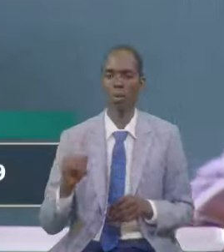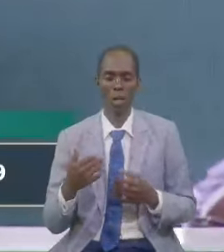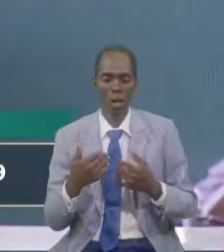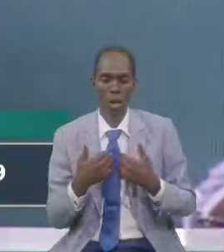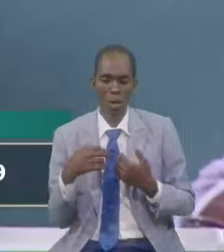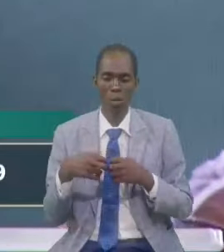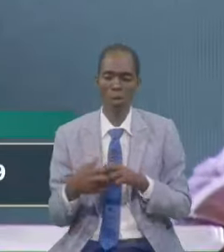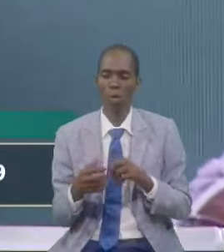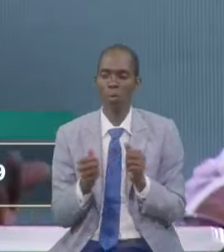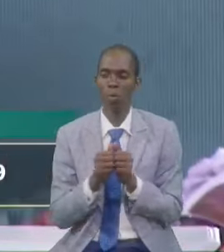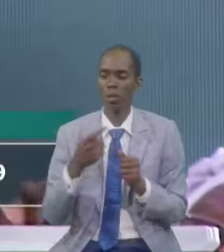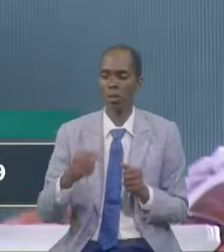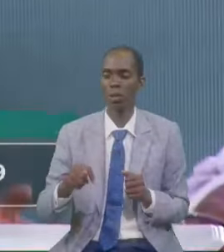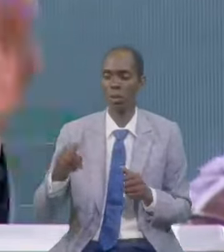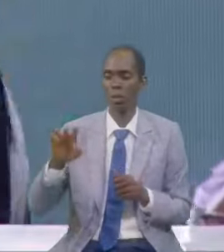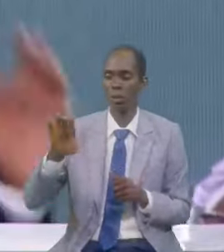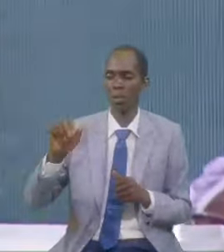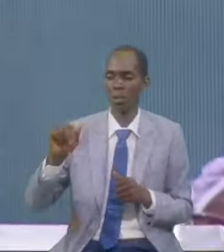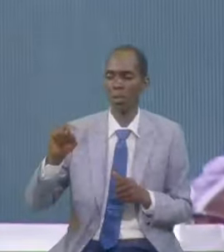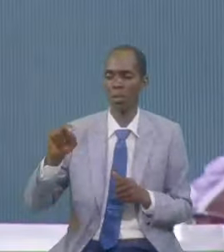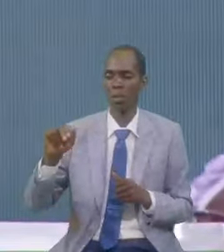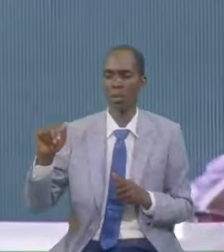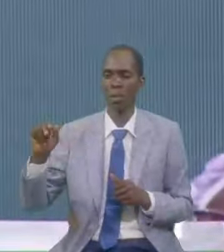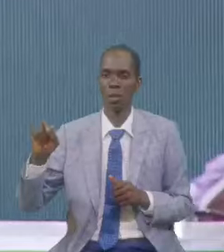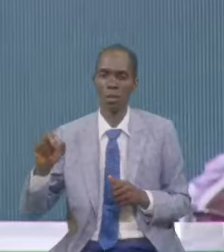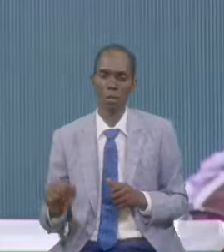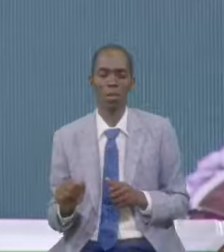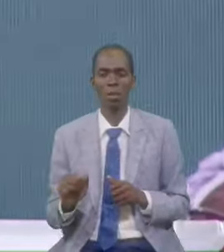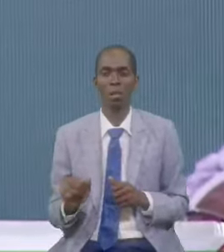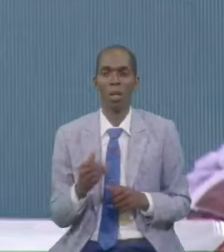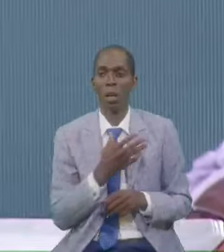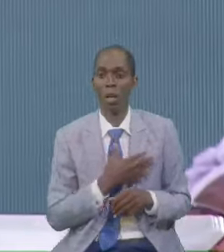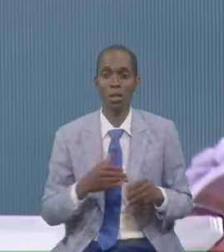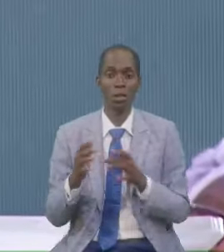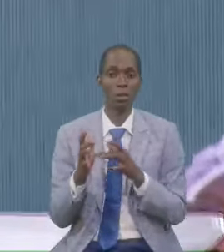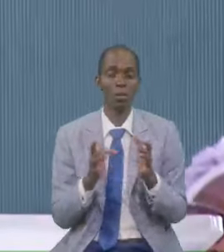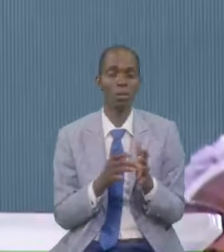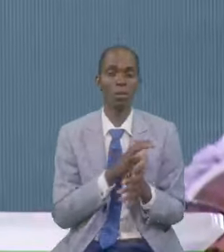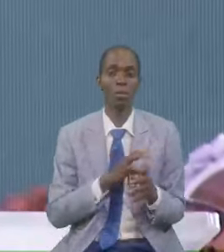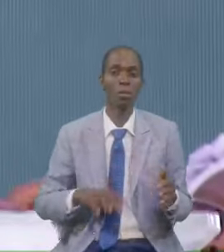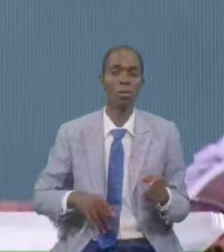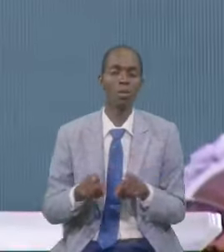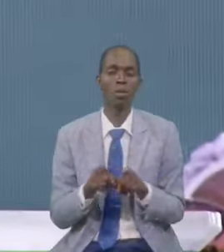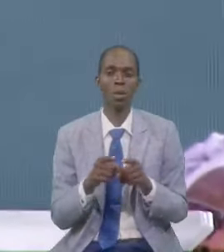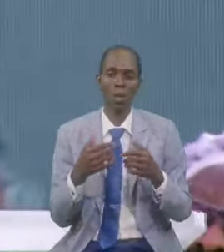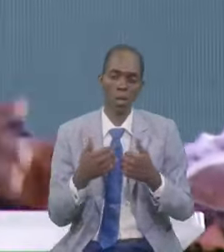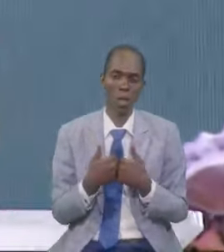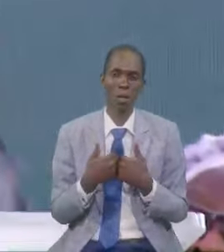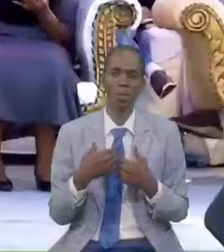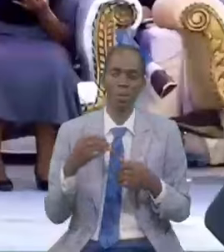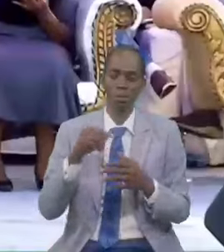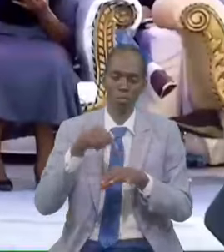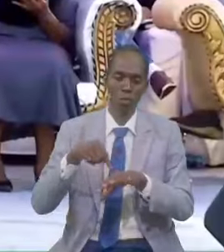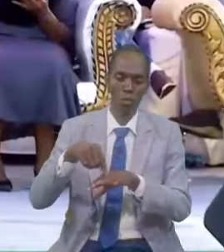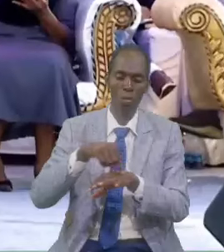Paul the apostle, the hero of an apostle. అపోస్తలులో హీరో అయిన పౌలు గారికి కూడా ముళ్ళుంది. ఆయనకి